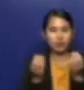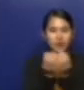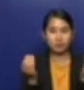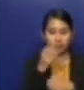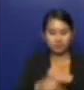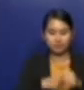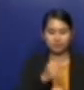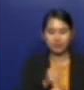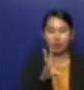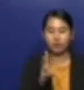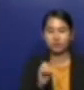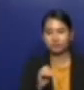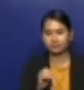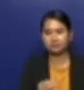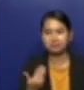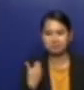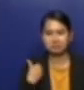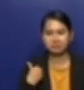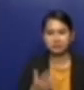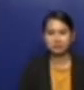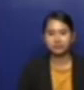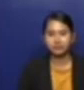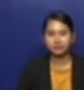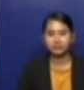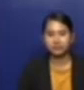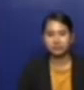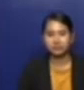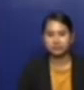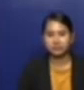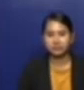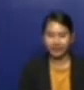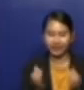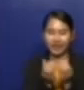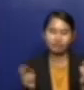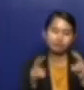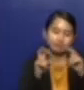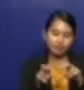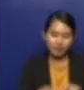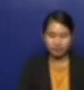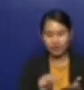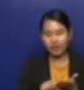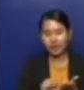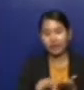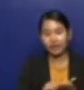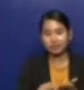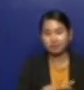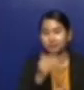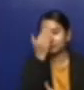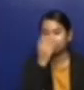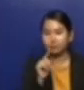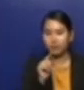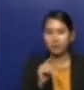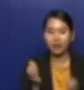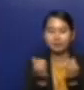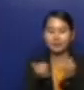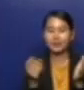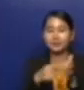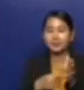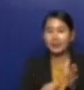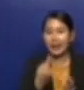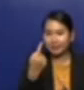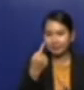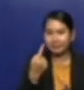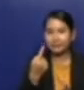ฉบับนี้ที่ใช้อยู่เนี่ยที่กำลังให้ไปศึกษาเพื่อแก้ไขปัญหาเพราะที่มาที่ไปเ